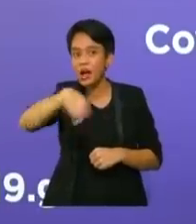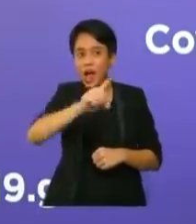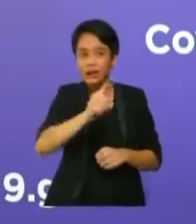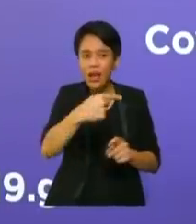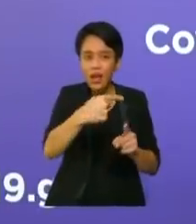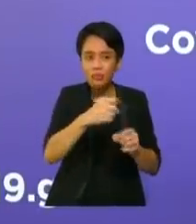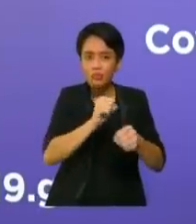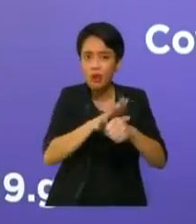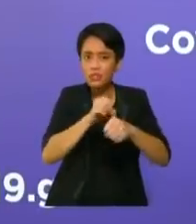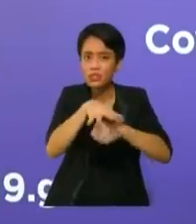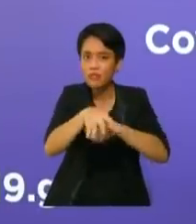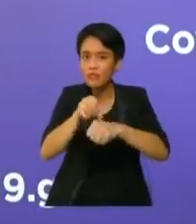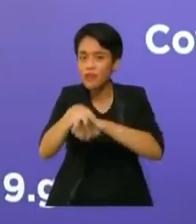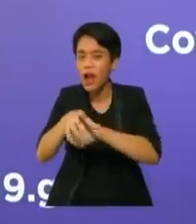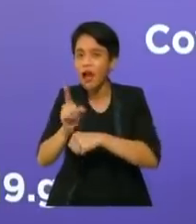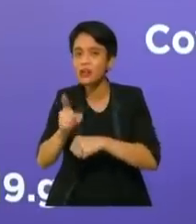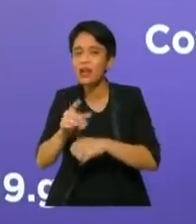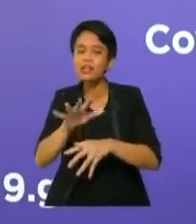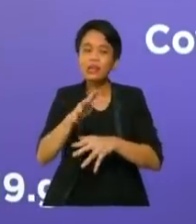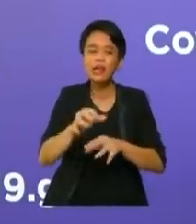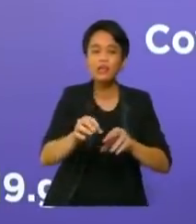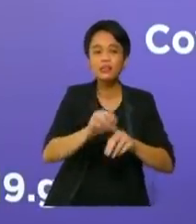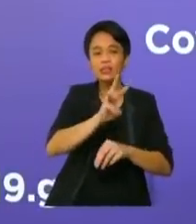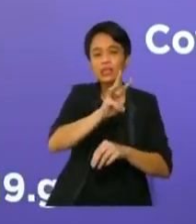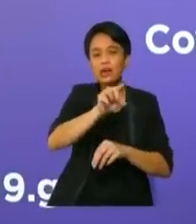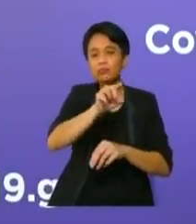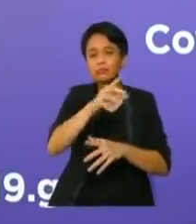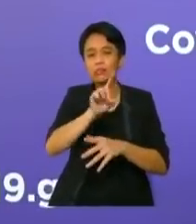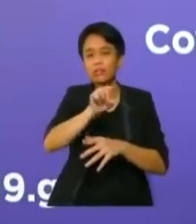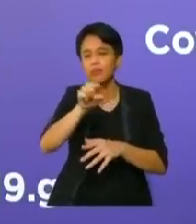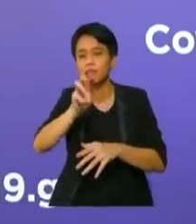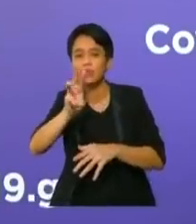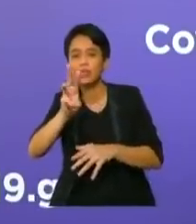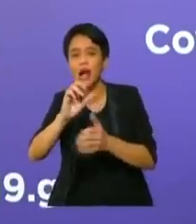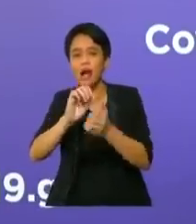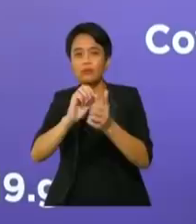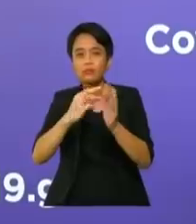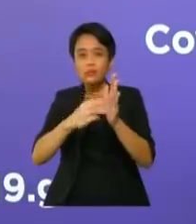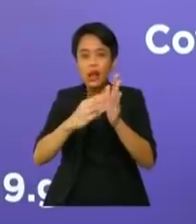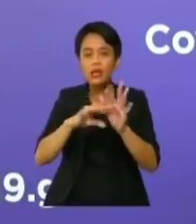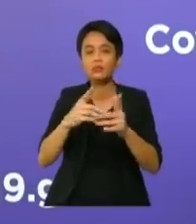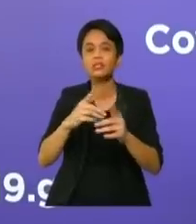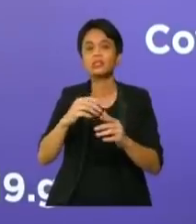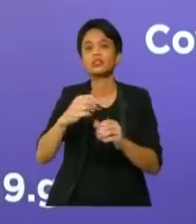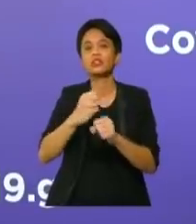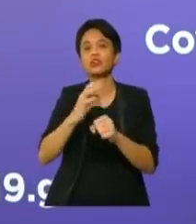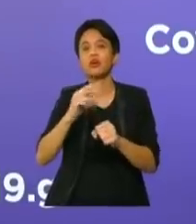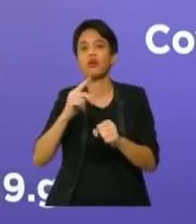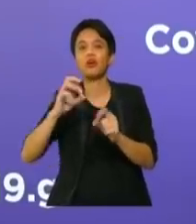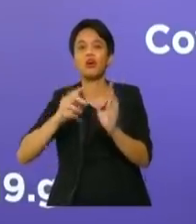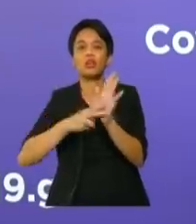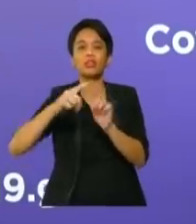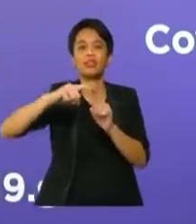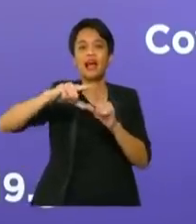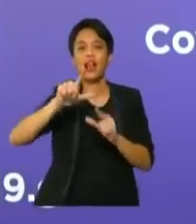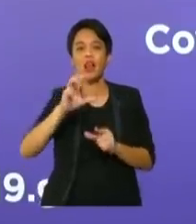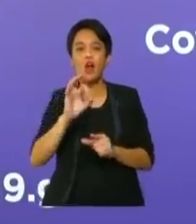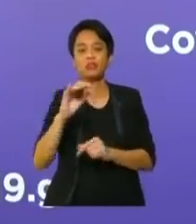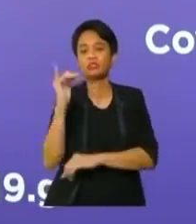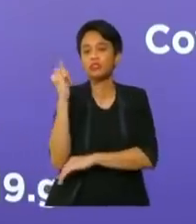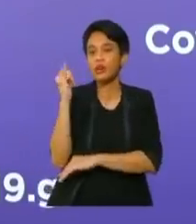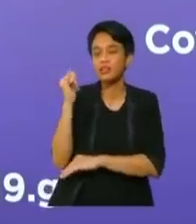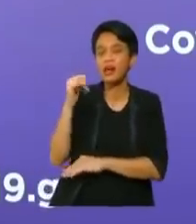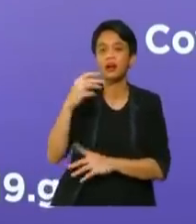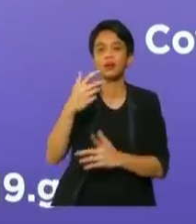kasus antara 3 sampai dengan 1 kasus, Kepulauan Riau, Gorontalo, Yogyakarta, Bengkulu, dan Sulawesi